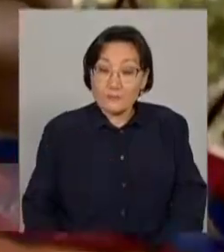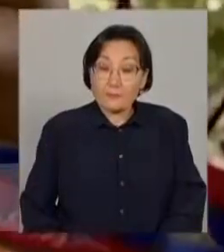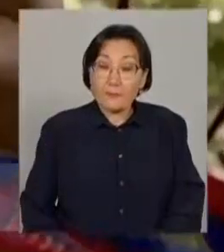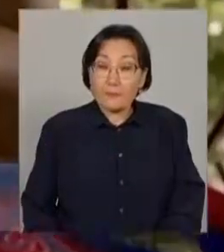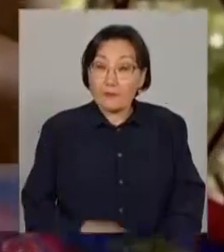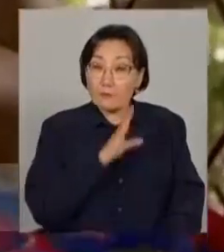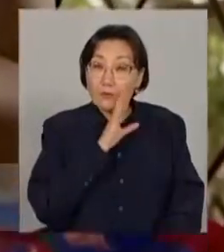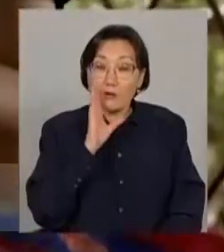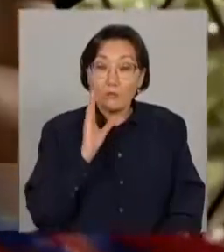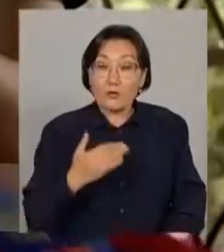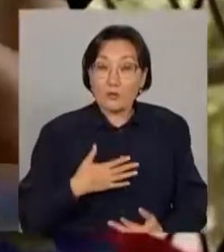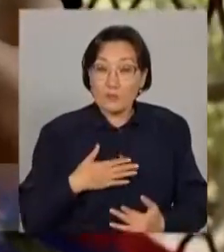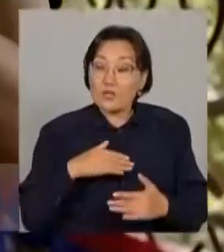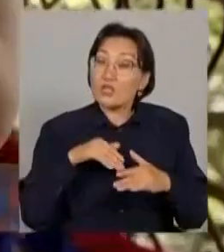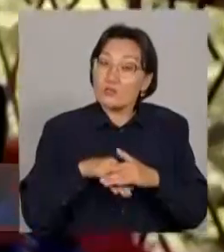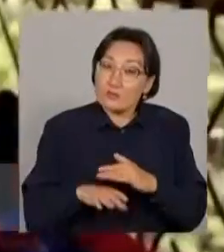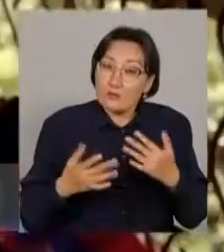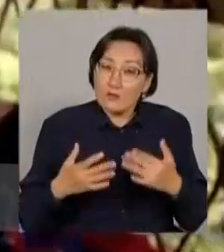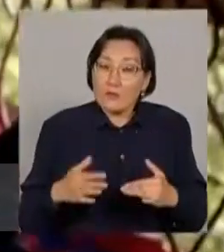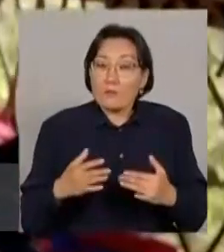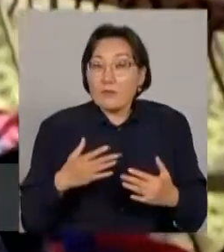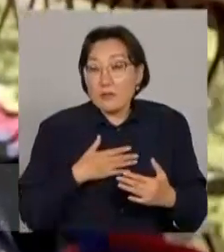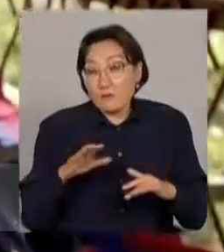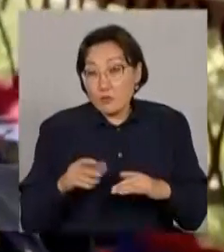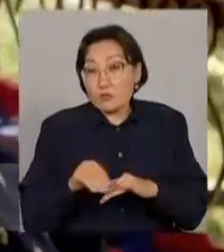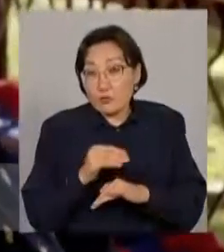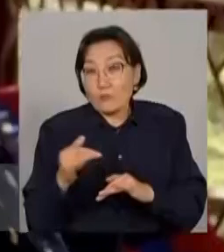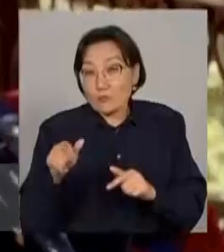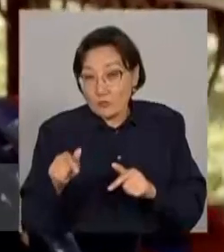Мам, ау, мен кетсем, бұл үйге бір келін керек болады.